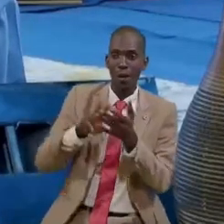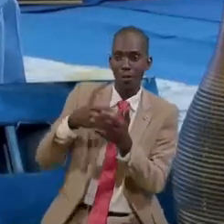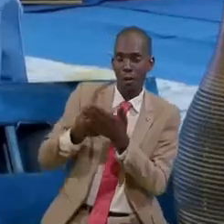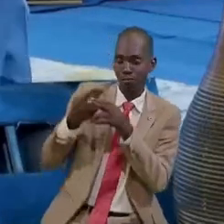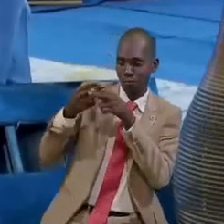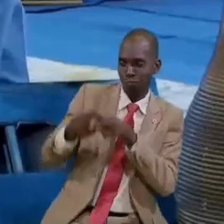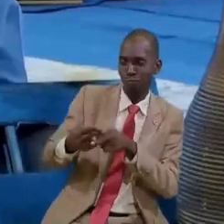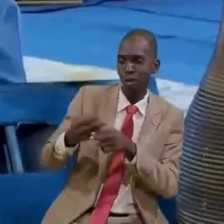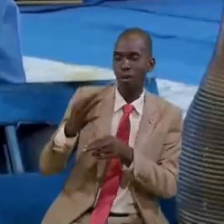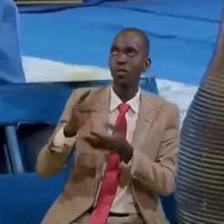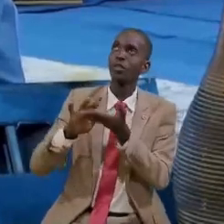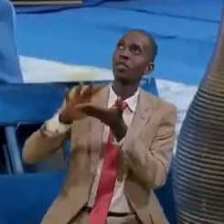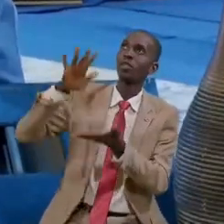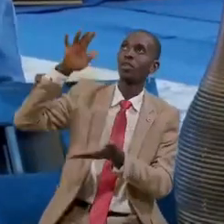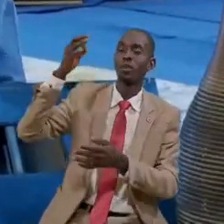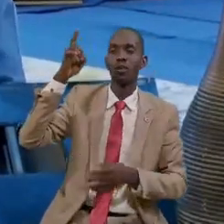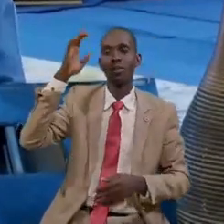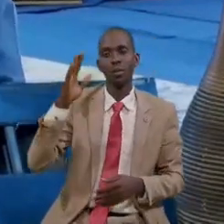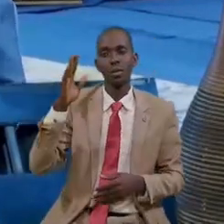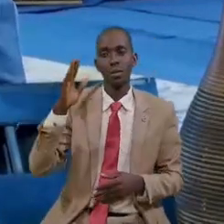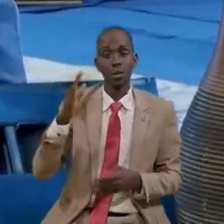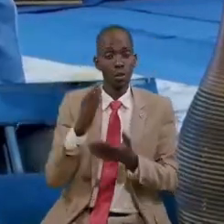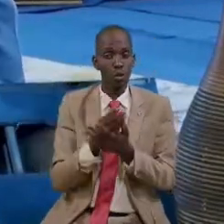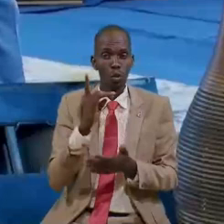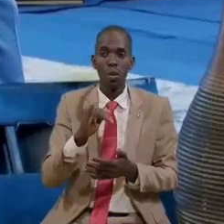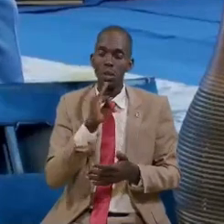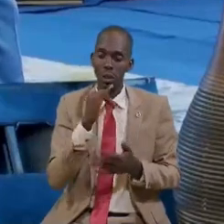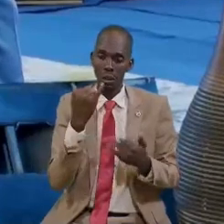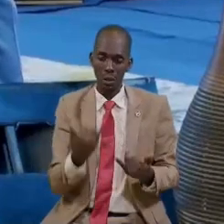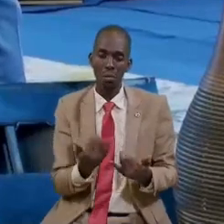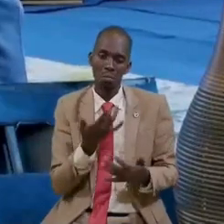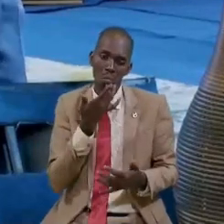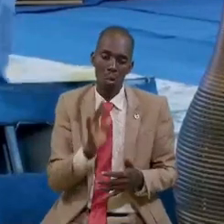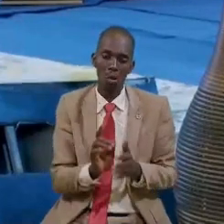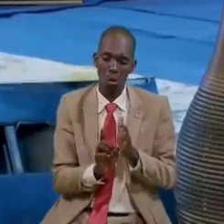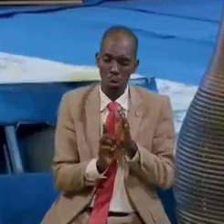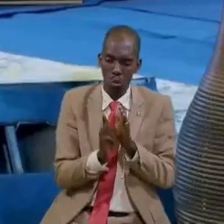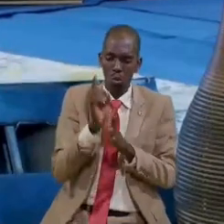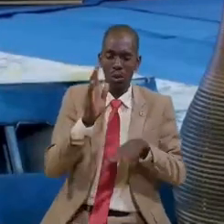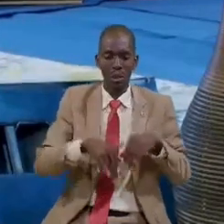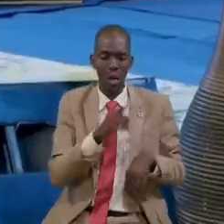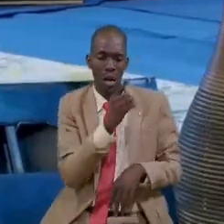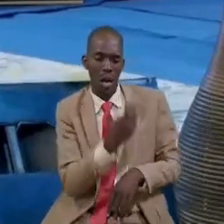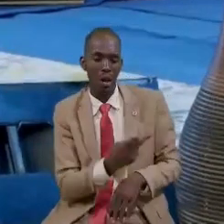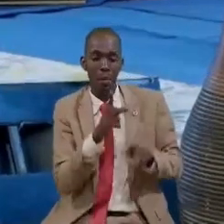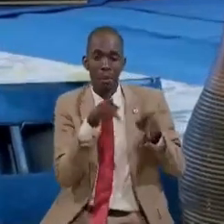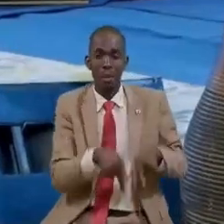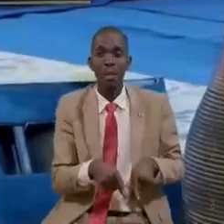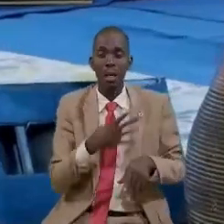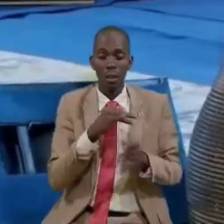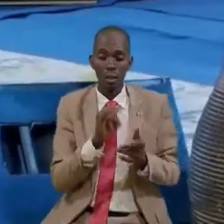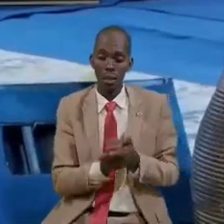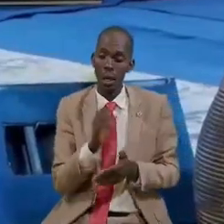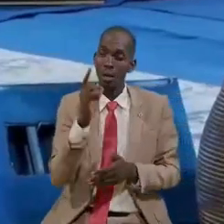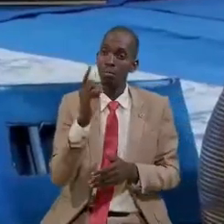Dieu. Quelqu'un là-bas est un peu plus lancé que l'autre personne court et